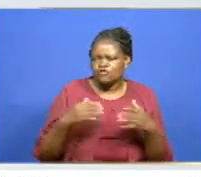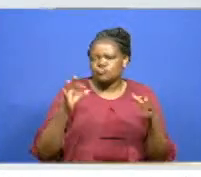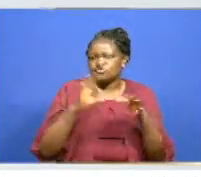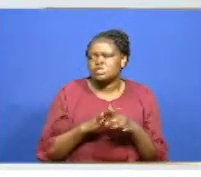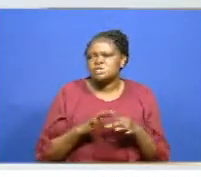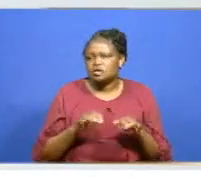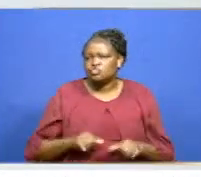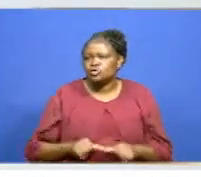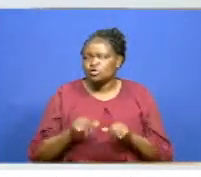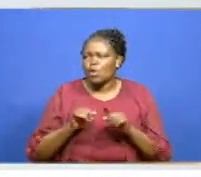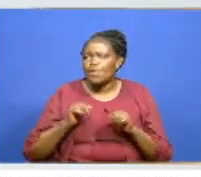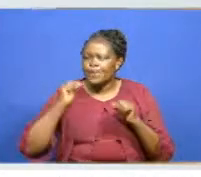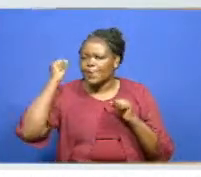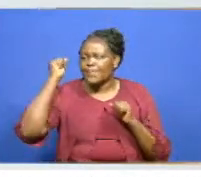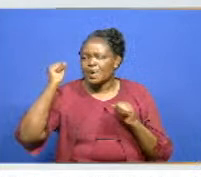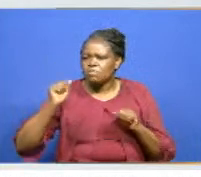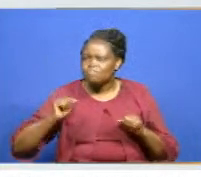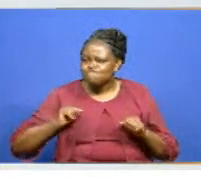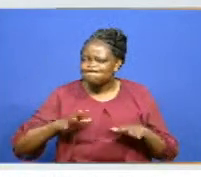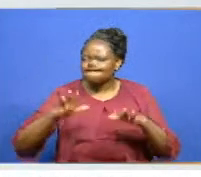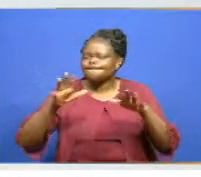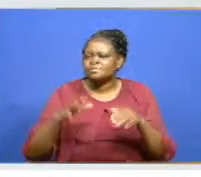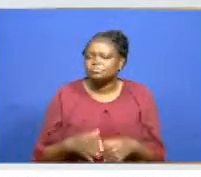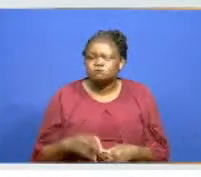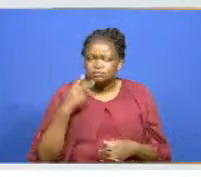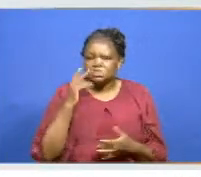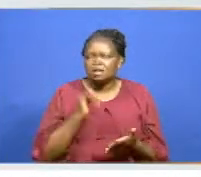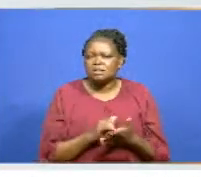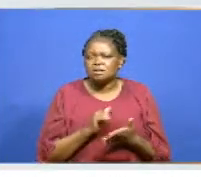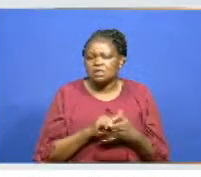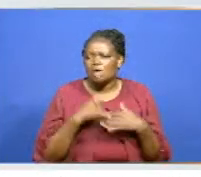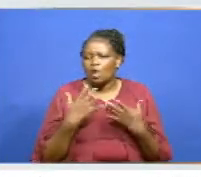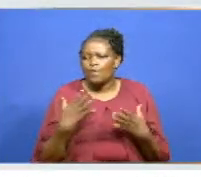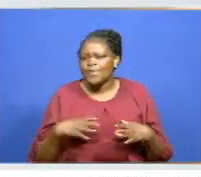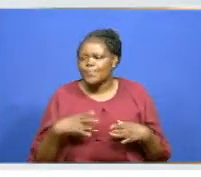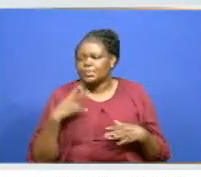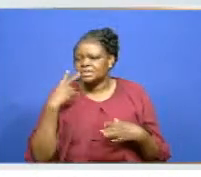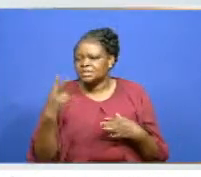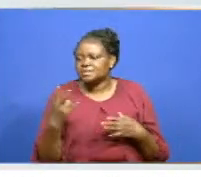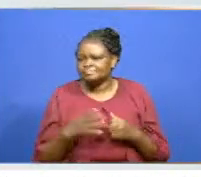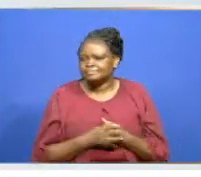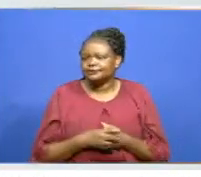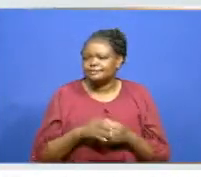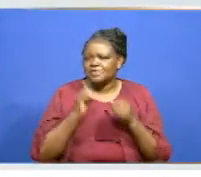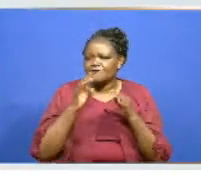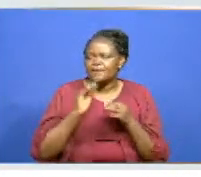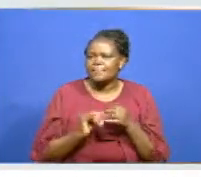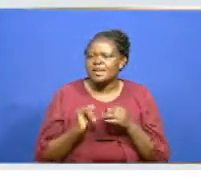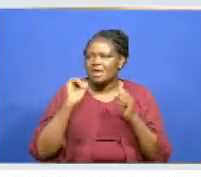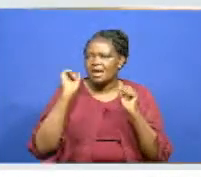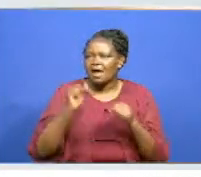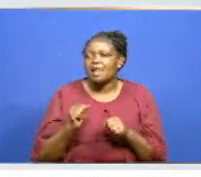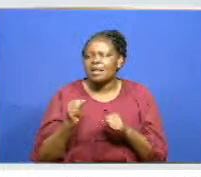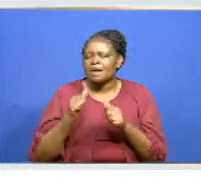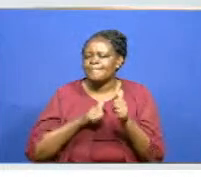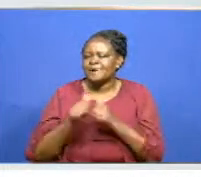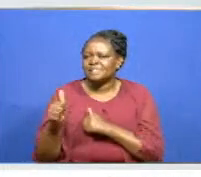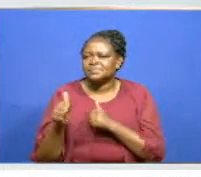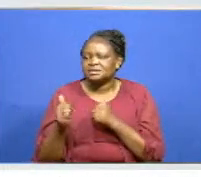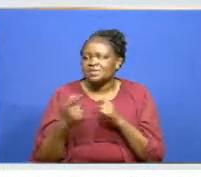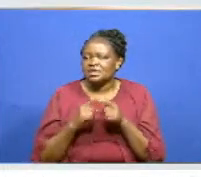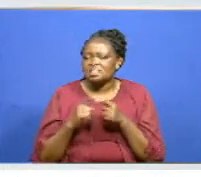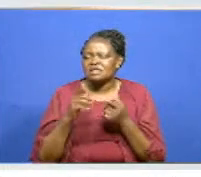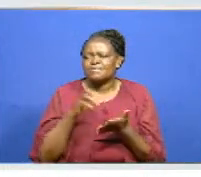kueneza siasa. Na inaonekana ya kwamba vile watu wanavyoona iwapo BBI itaweza kupita na zile